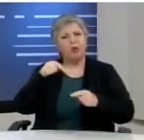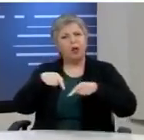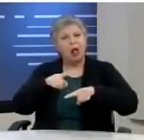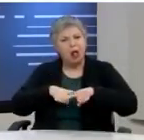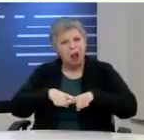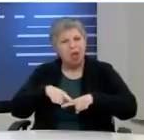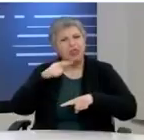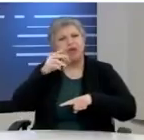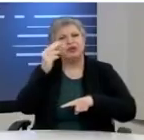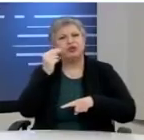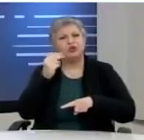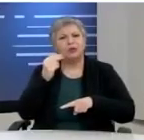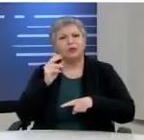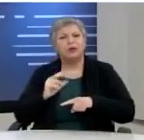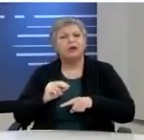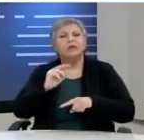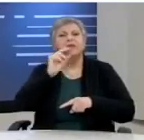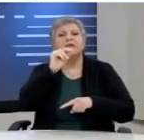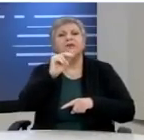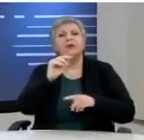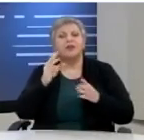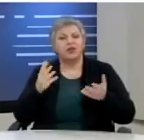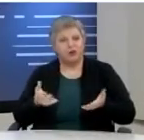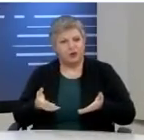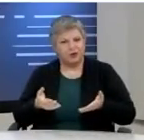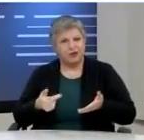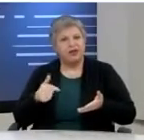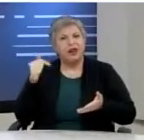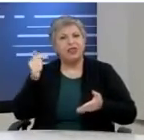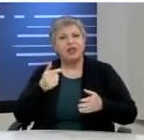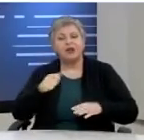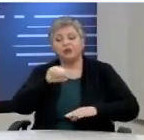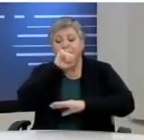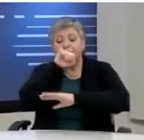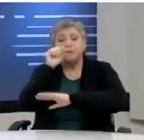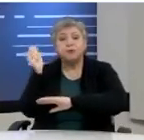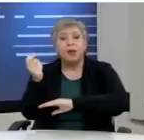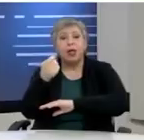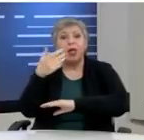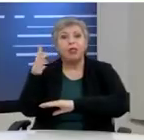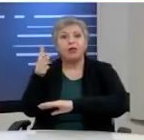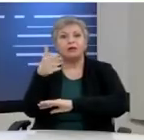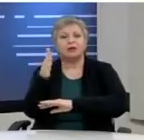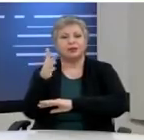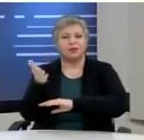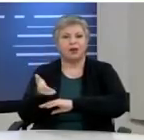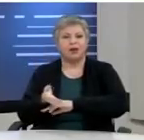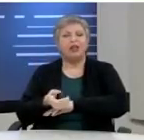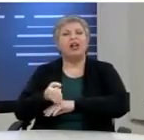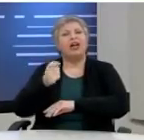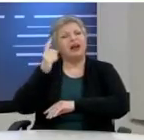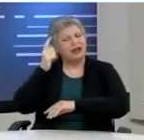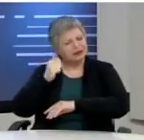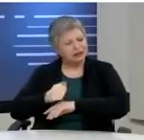την πατριδοκαπηλεία. Αλλά οι εθνικισμοί, ιδίως στον χώρο των Βαλκανίων, έχουν οδηγήσει σε μεγάλες, σε